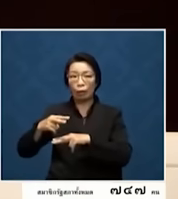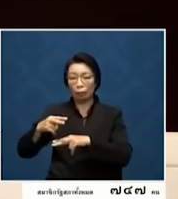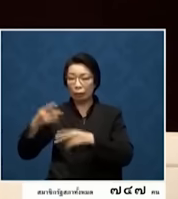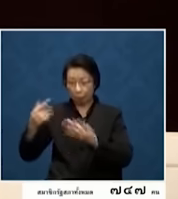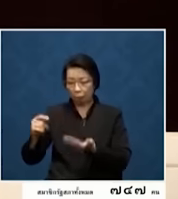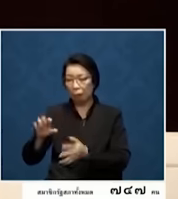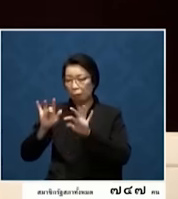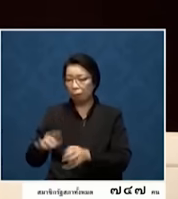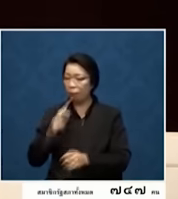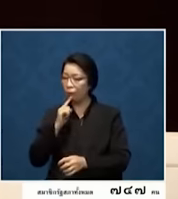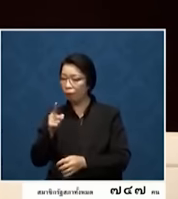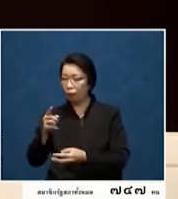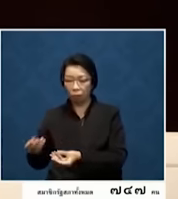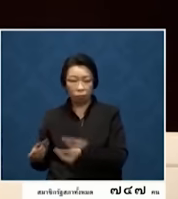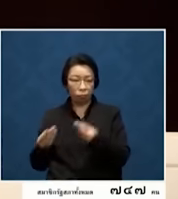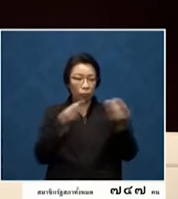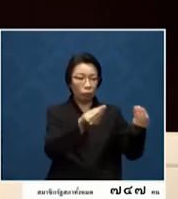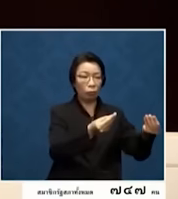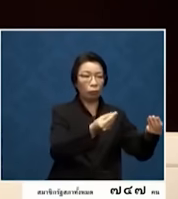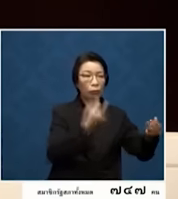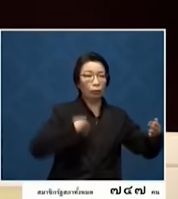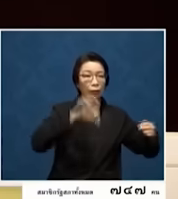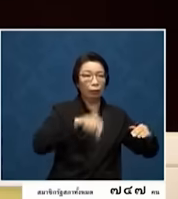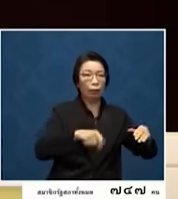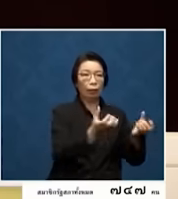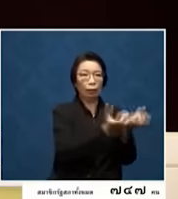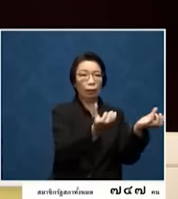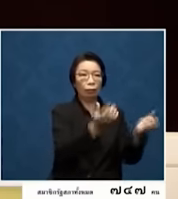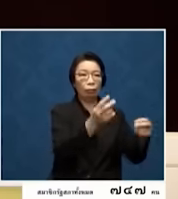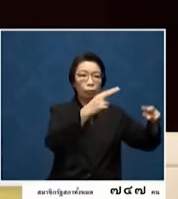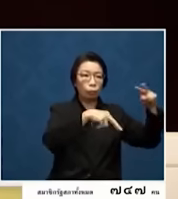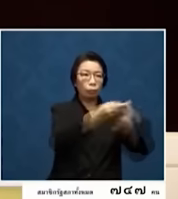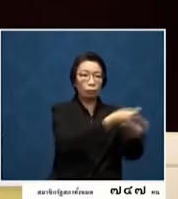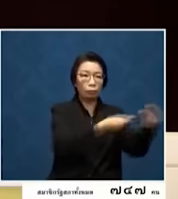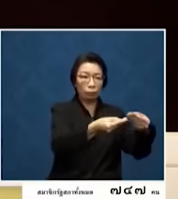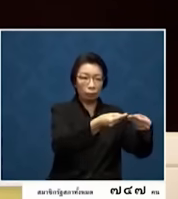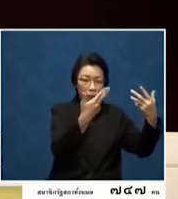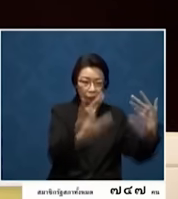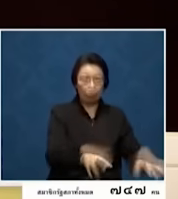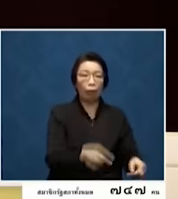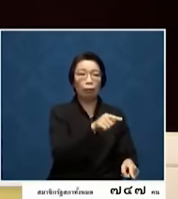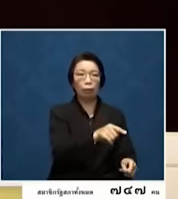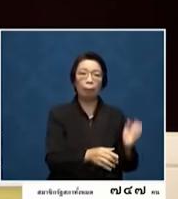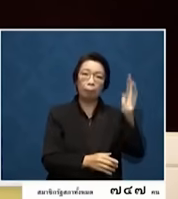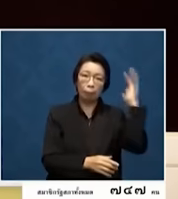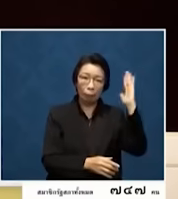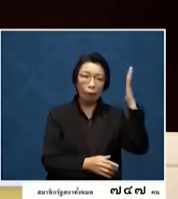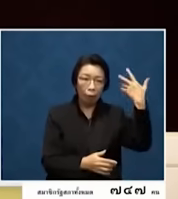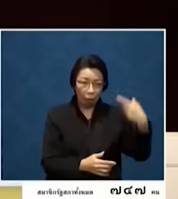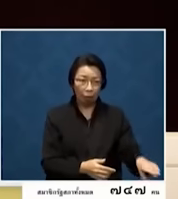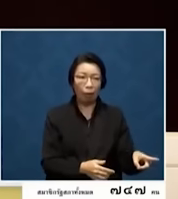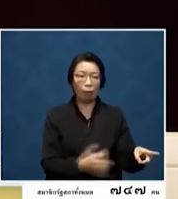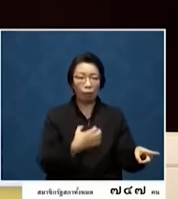มว่ามันไม่เกี่ยวกันอันนั้นคือส่งสารไปแล้วแต่เมื่อเราเสนอยตินี้ขึ้นมาเนี่ยเราก็สามารถทบทวน